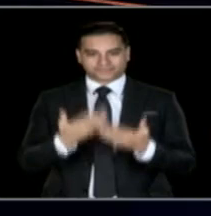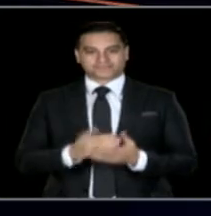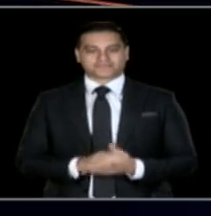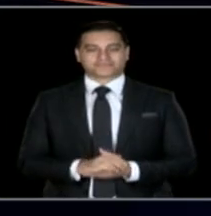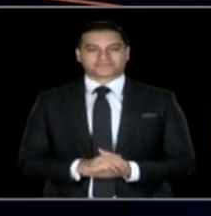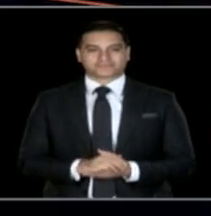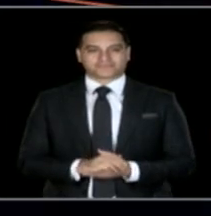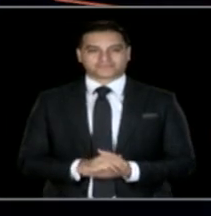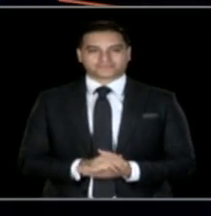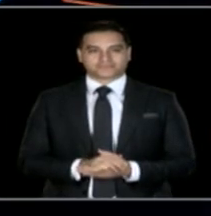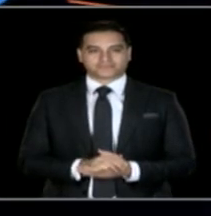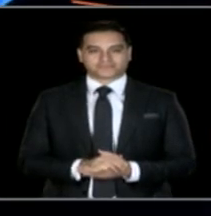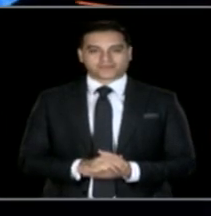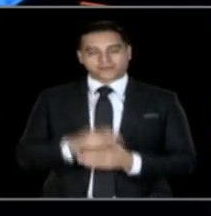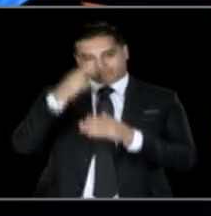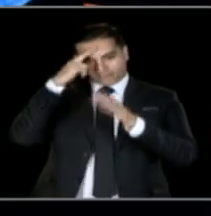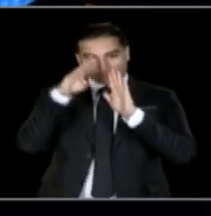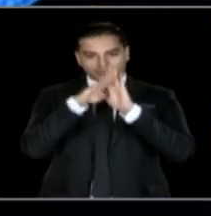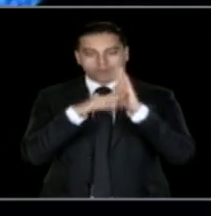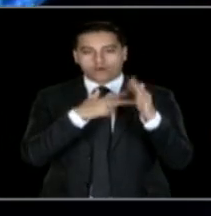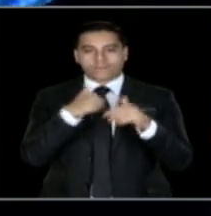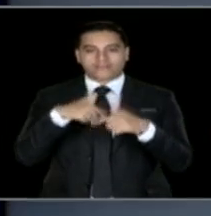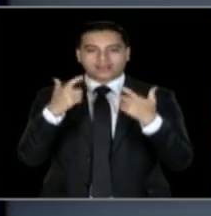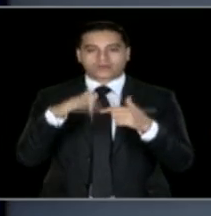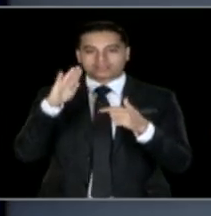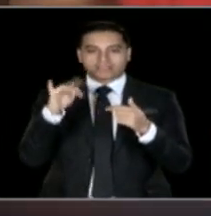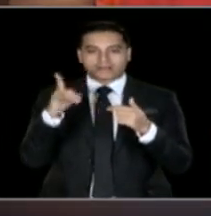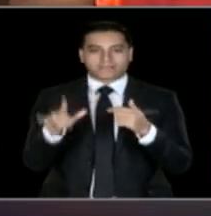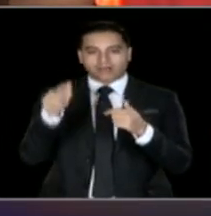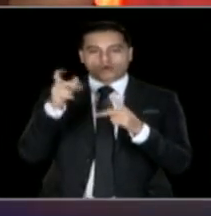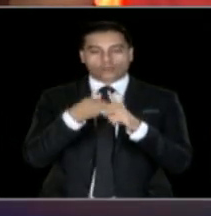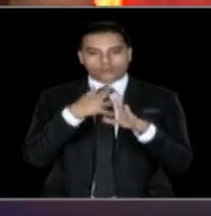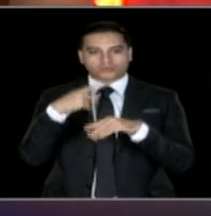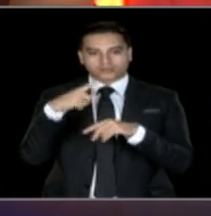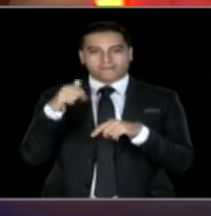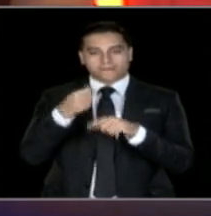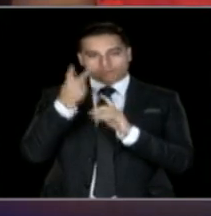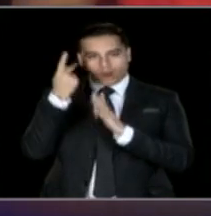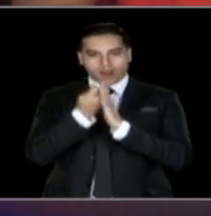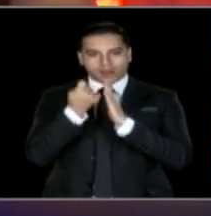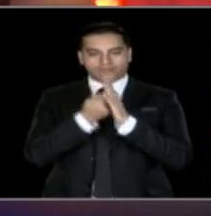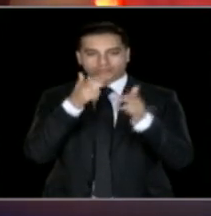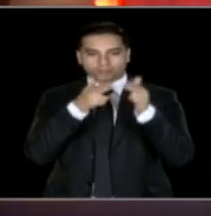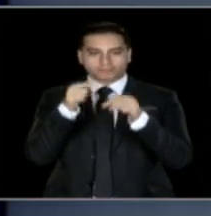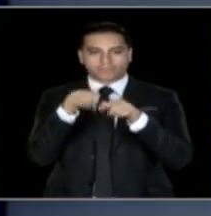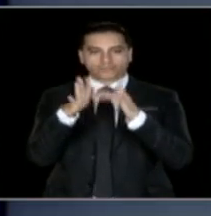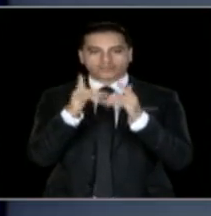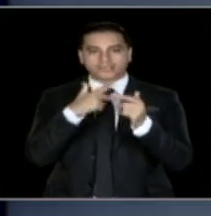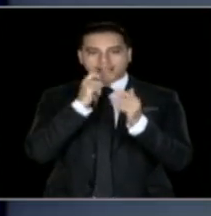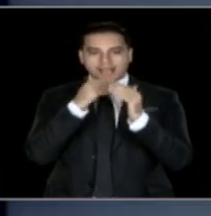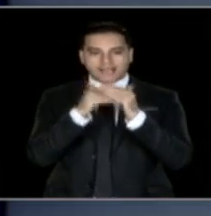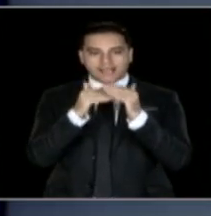كاونتر. ما هو نظام الحكم في دولة صربيا؟ جمهوري. صح. من هو مؤلف الموسيقى التصويرية المسلسل